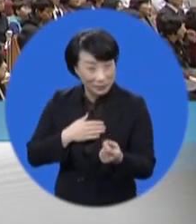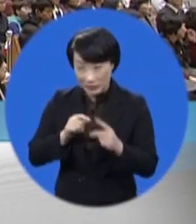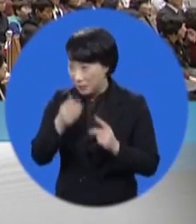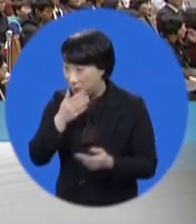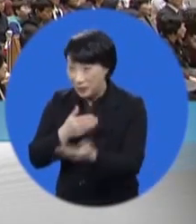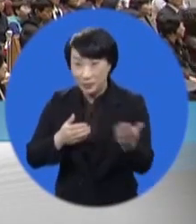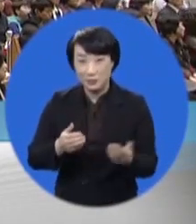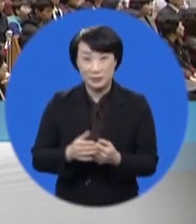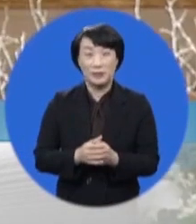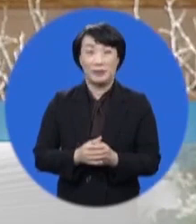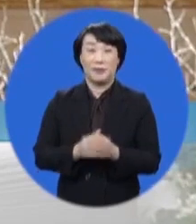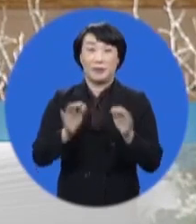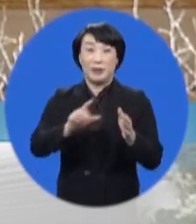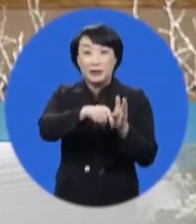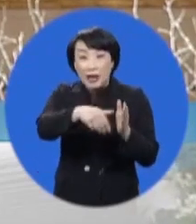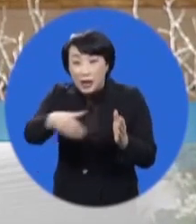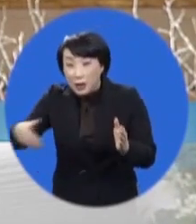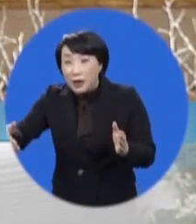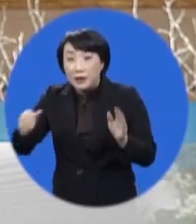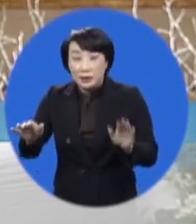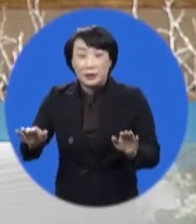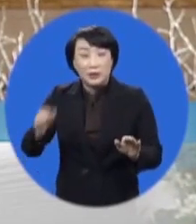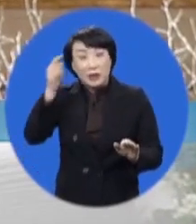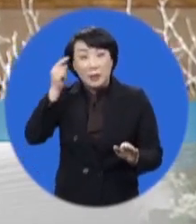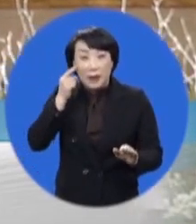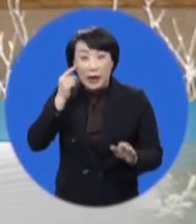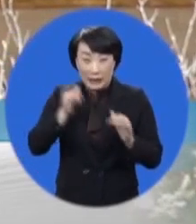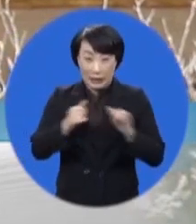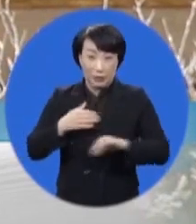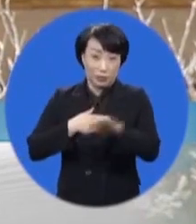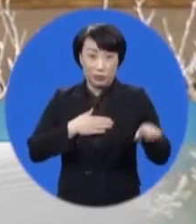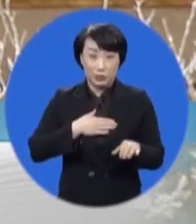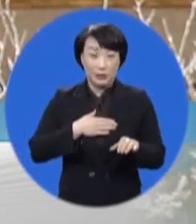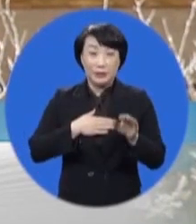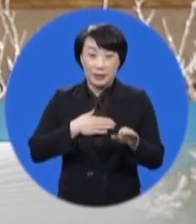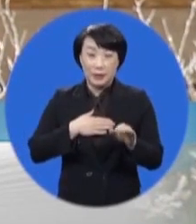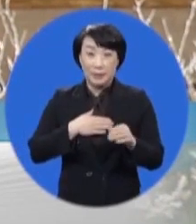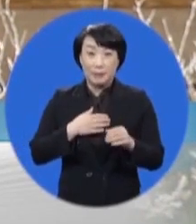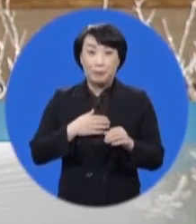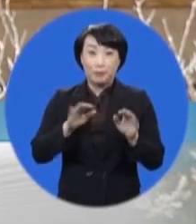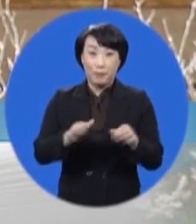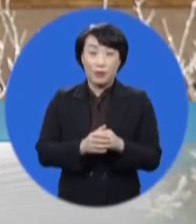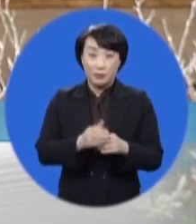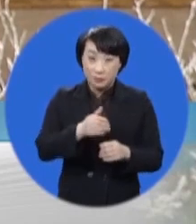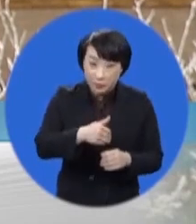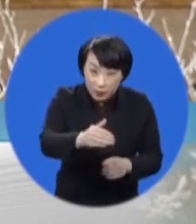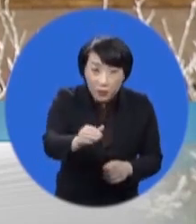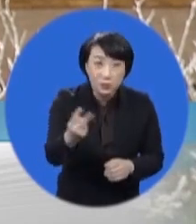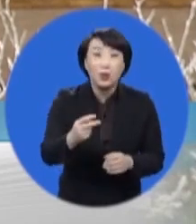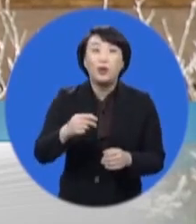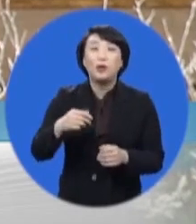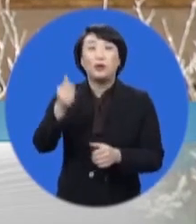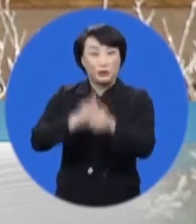됩니까? 이게 세월은 보세요, 우리 인생은 세월 속에서 이제 가고